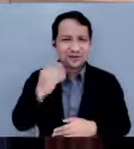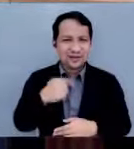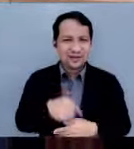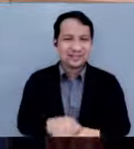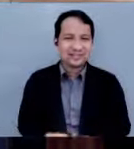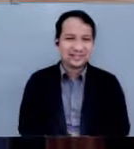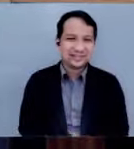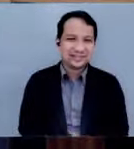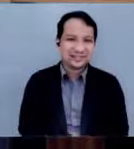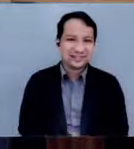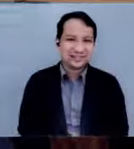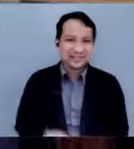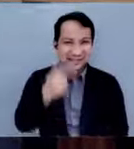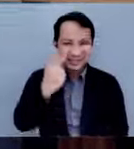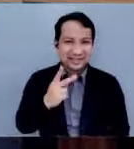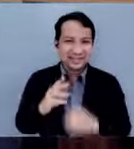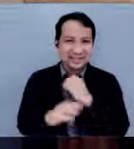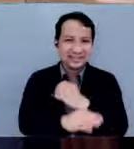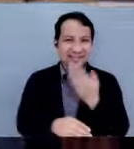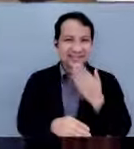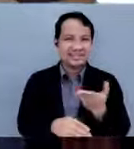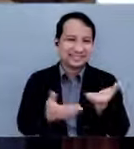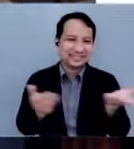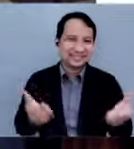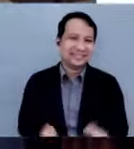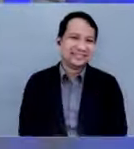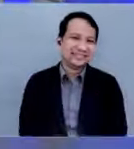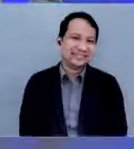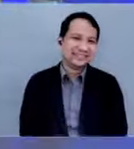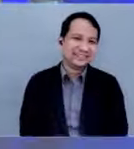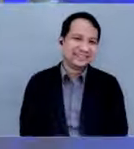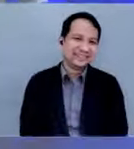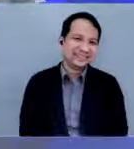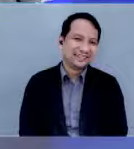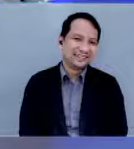yung brief ko eh. Yun lang po. Maraming salamat. Ako si Mac Navarez.